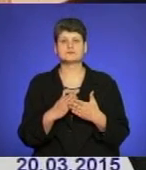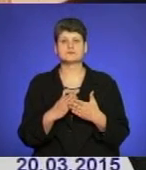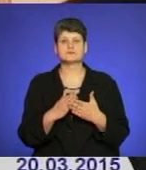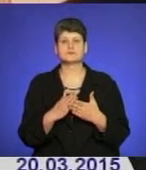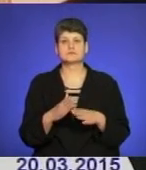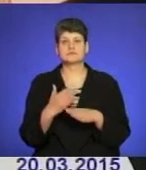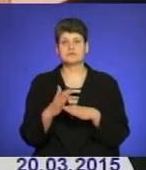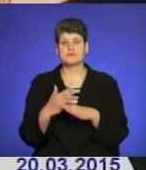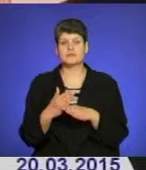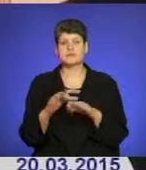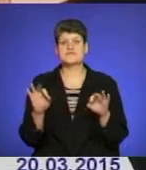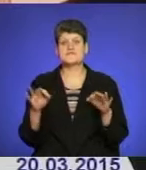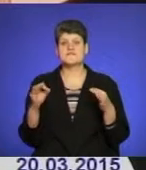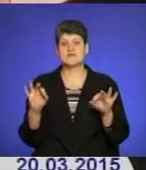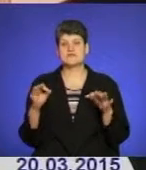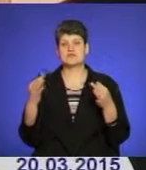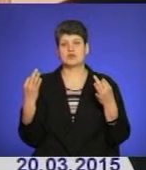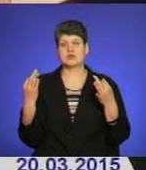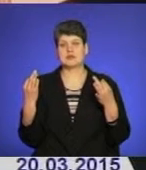етап визволення умовних